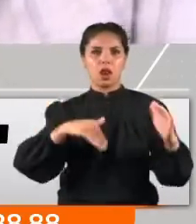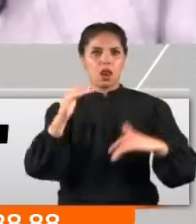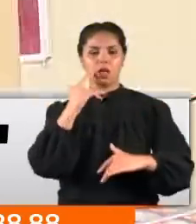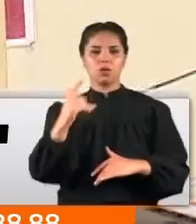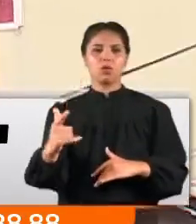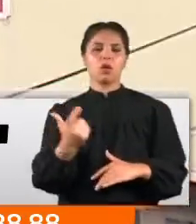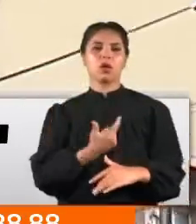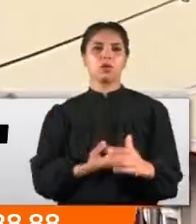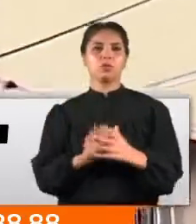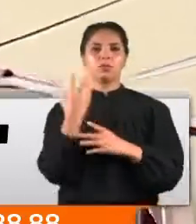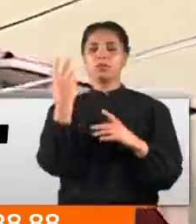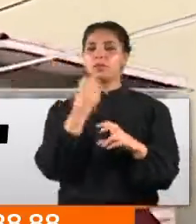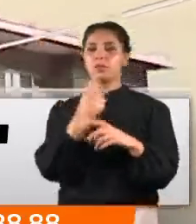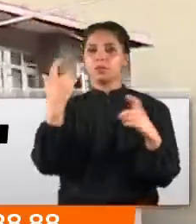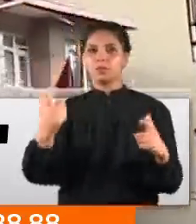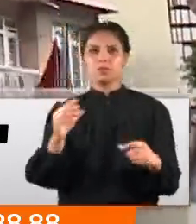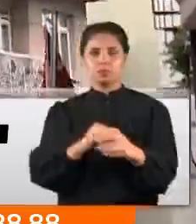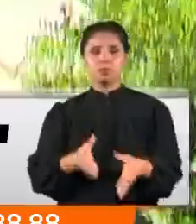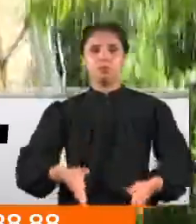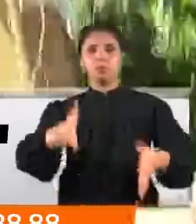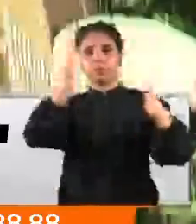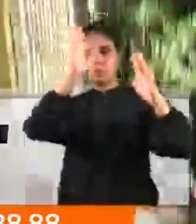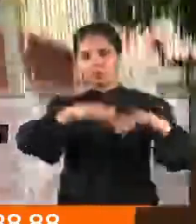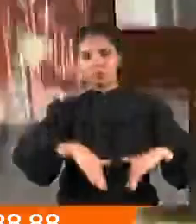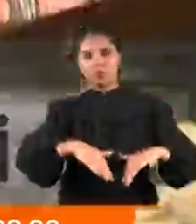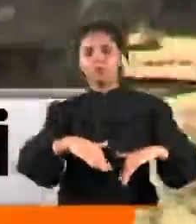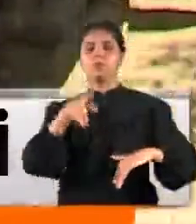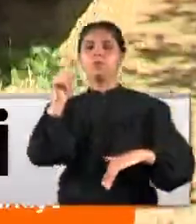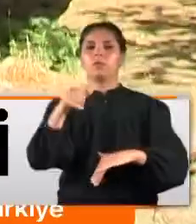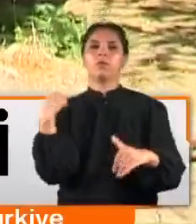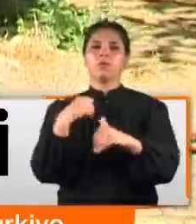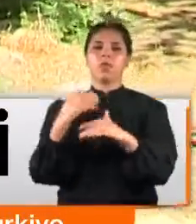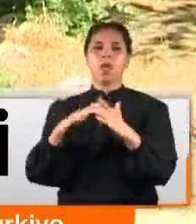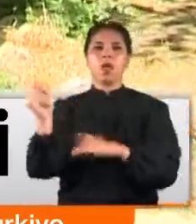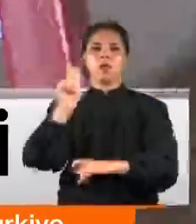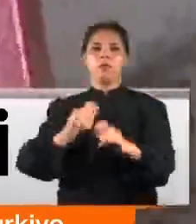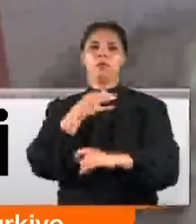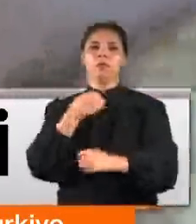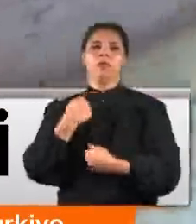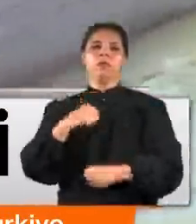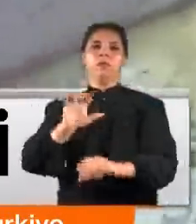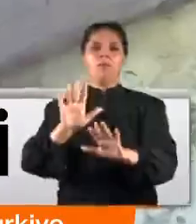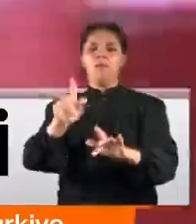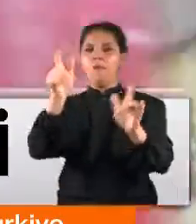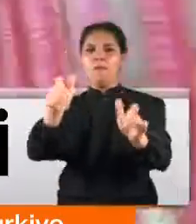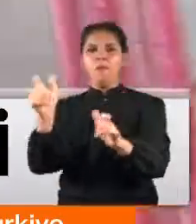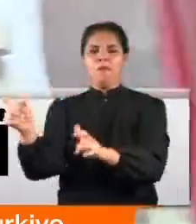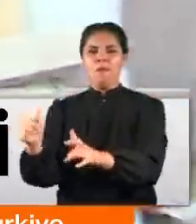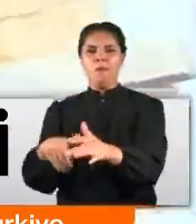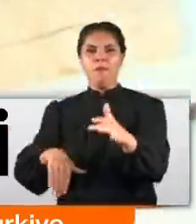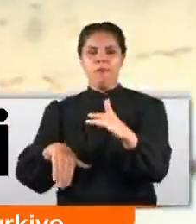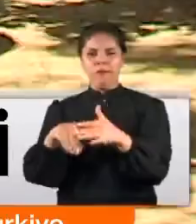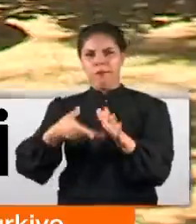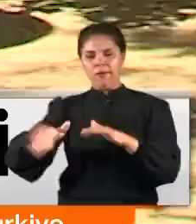silsilesini çıkarız. Riskli alanlarda bulunan yapılar yıkılacak. Yerlerine tekrar yapı inşa edilmesine de müsaade edilmeyecek. O noktalardan tahliye